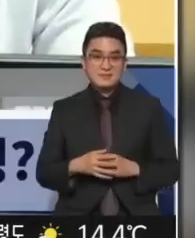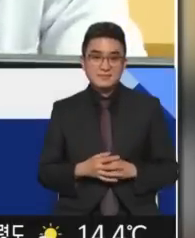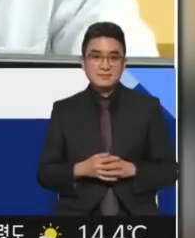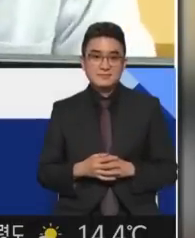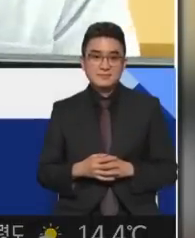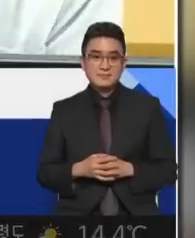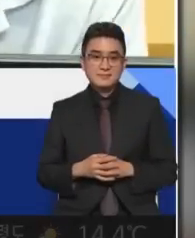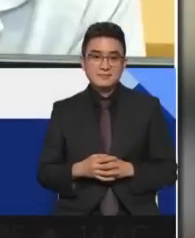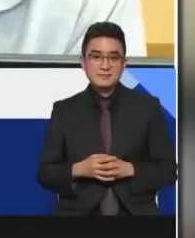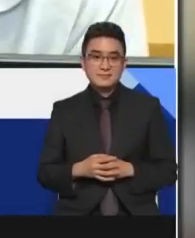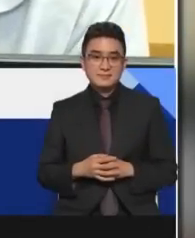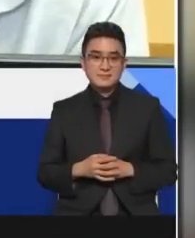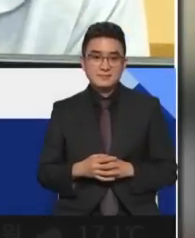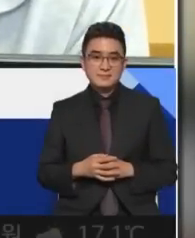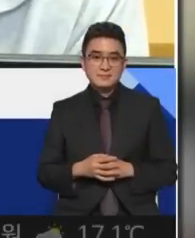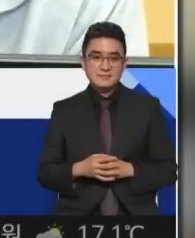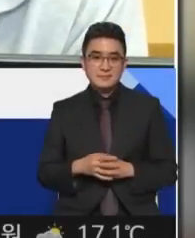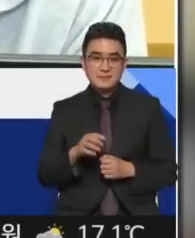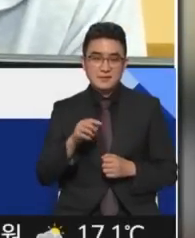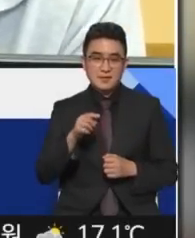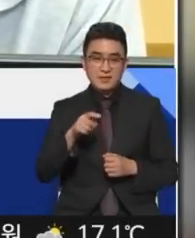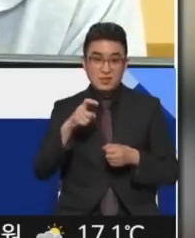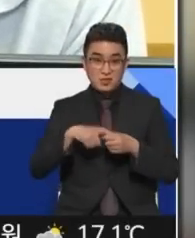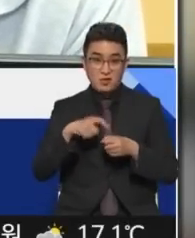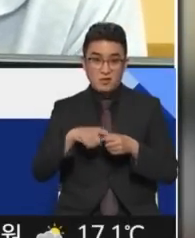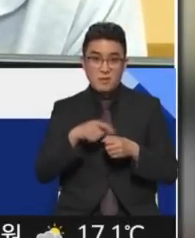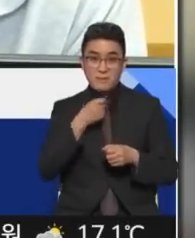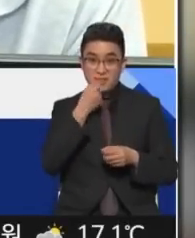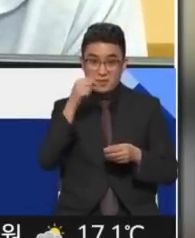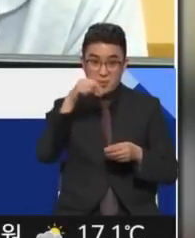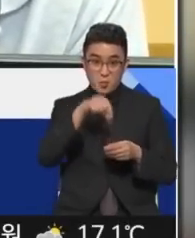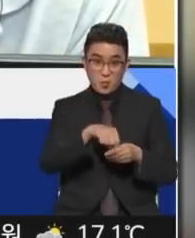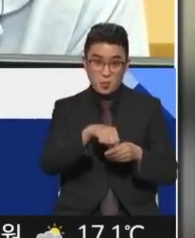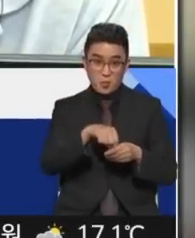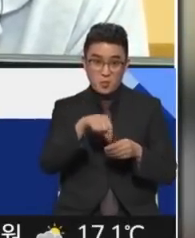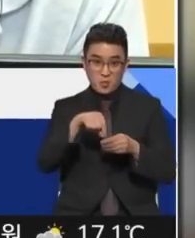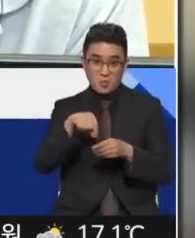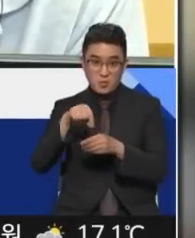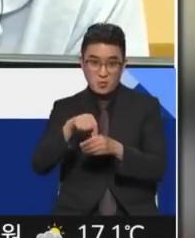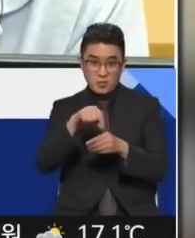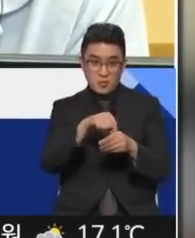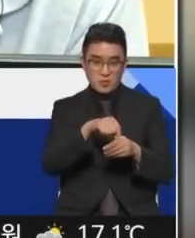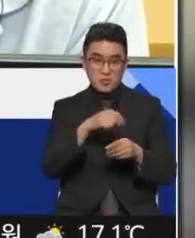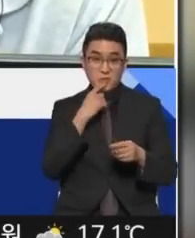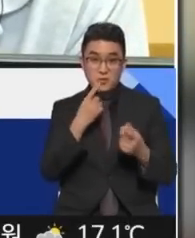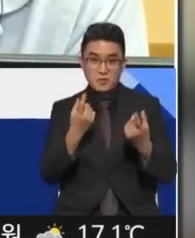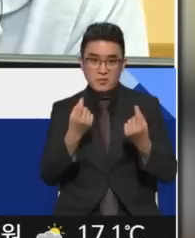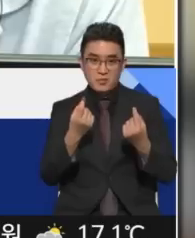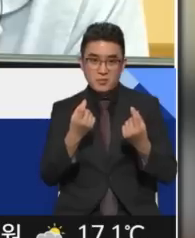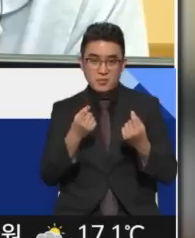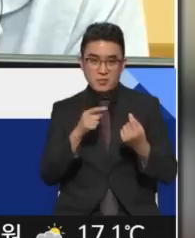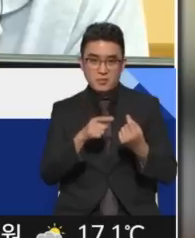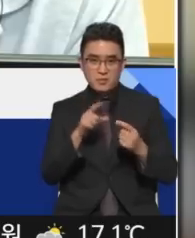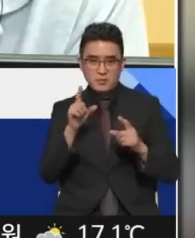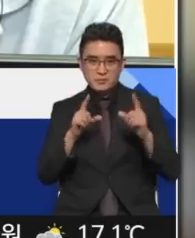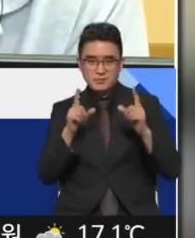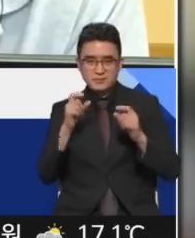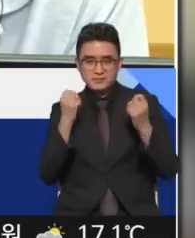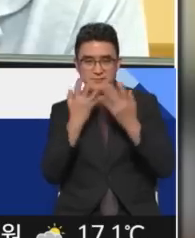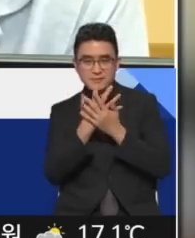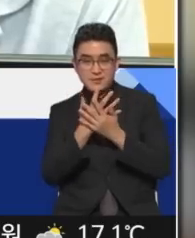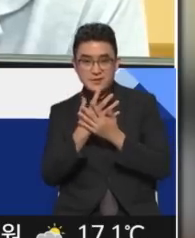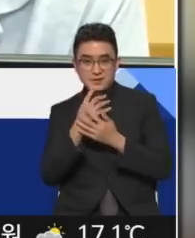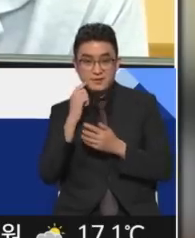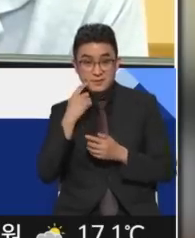백설기에 그 팥이 꽂혀있듯이 예, 점점이 백해있어서 그게 일체감을 져야 한다. 또